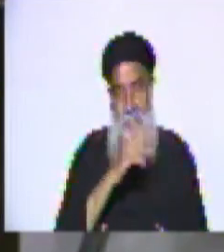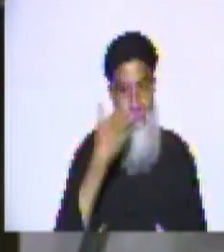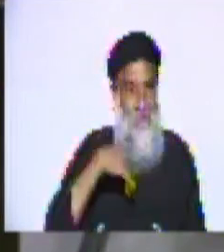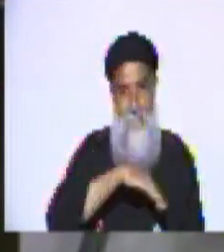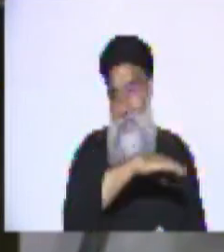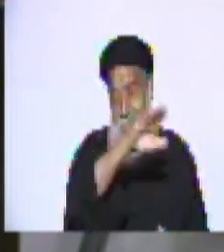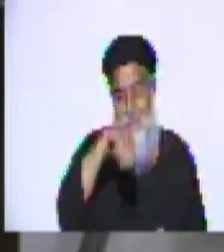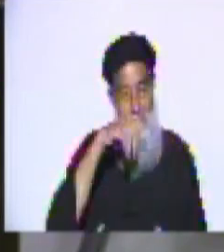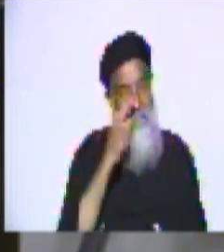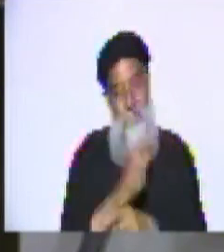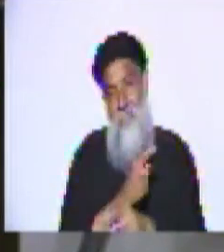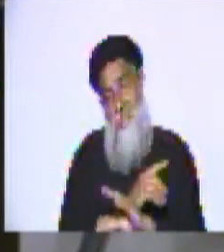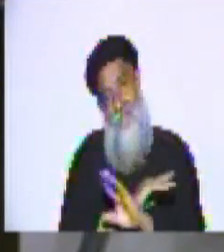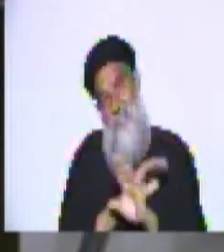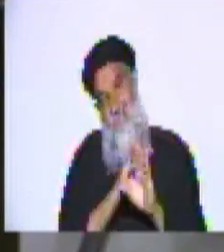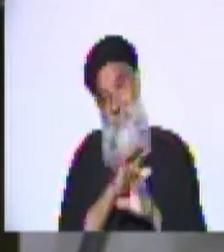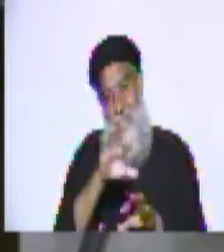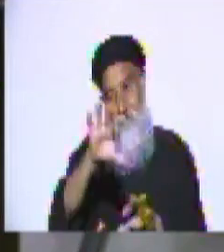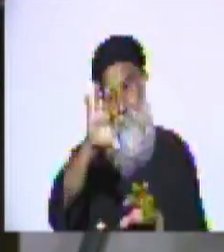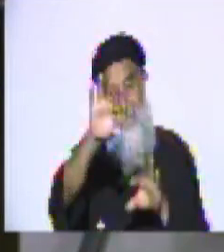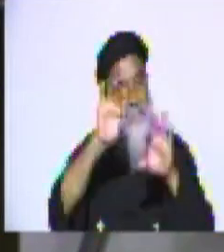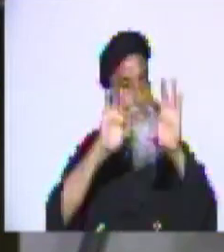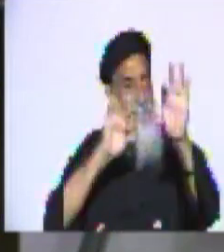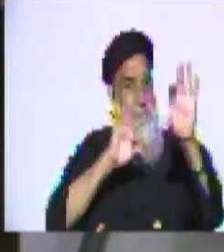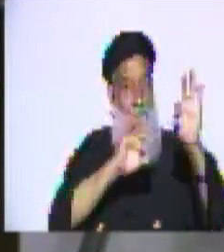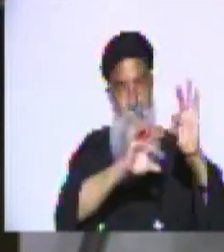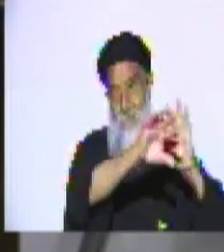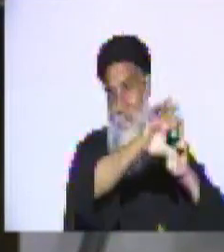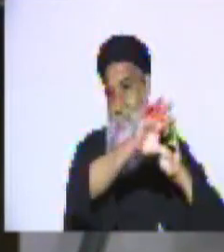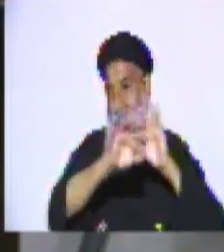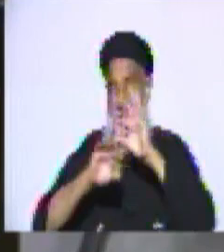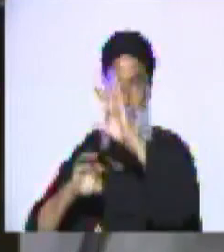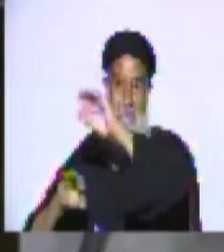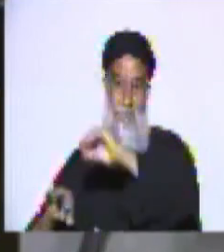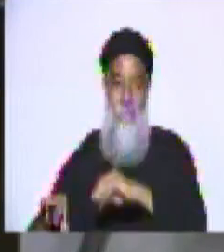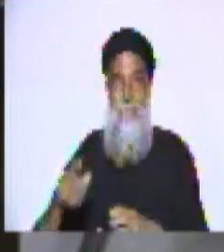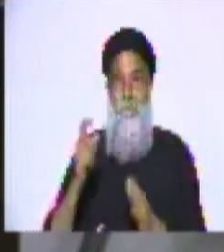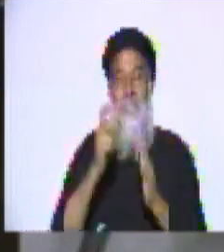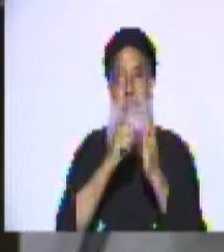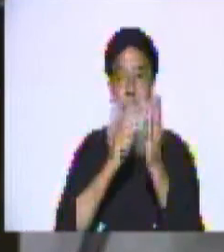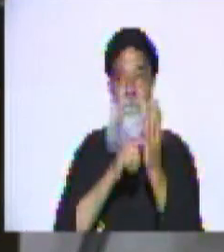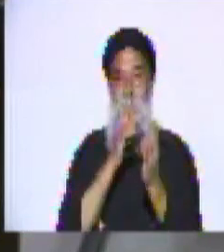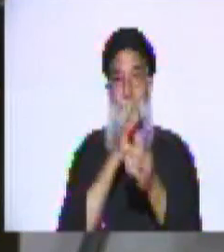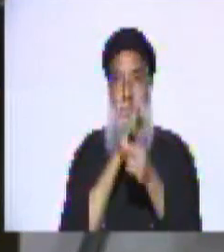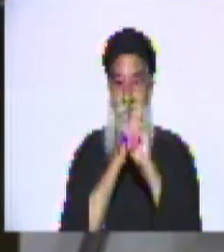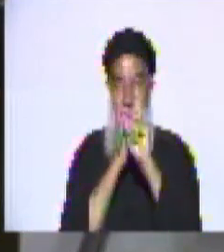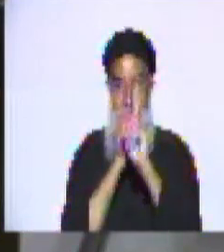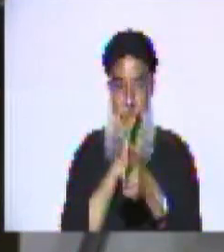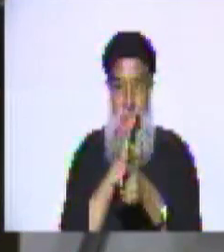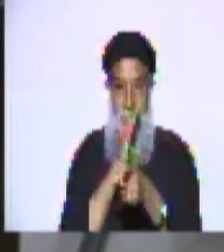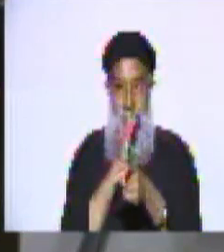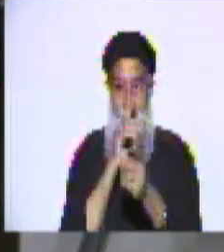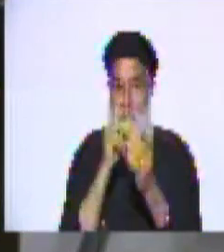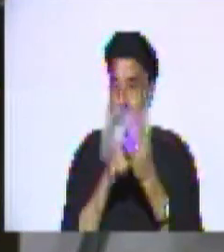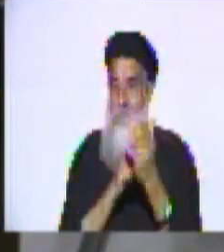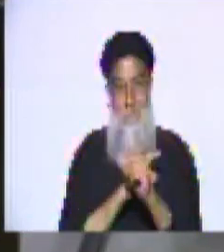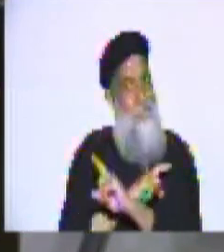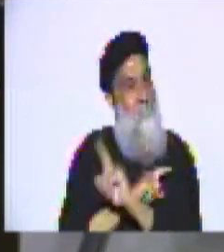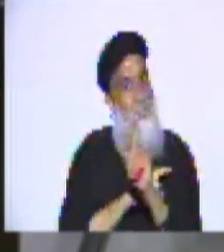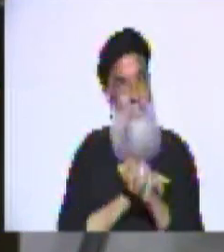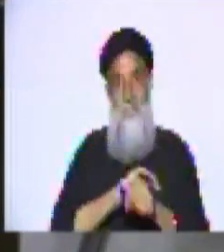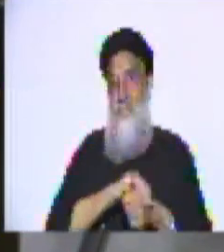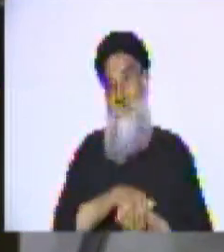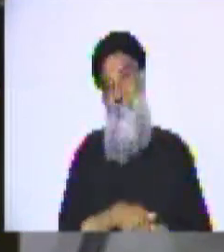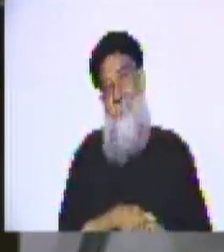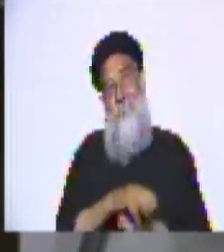حد من الرسل، هو اللي اختارهم. لذلك في الكهنوت محدش يفرض نفسه على الكنيسة، لا، ربنا